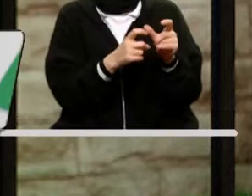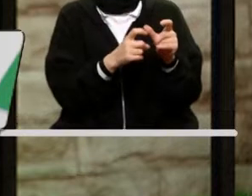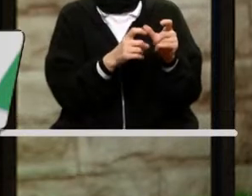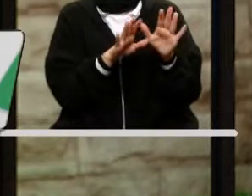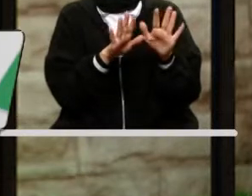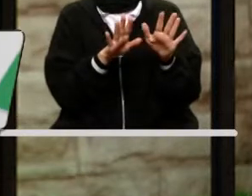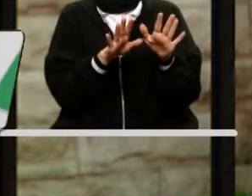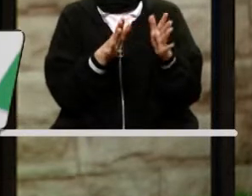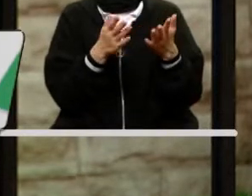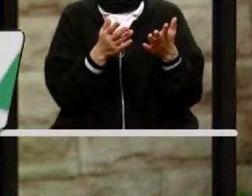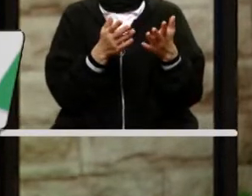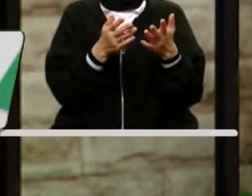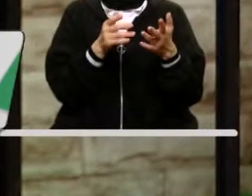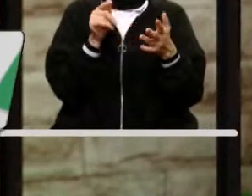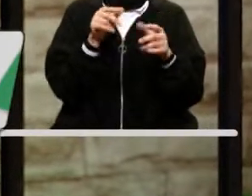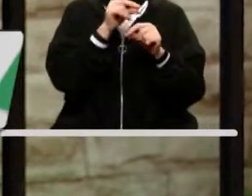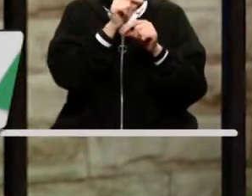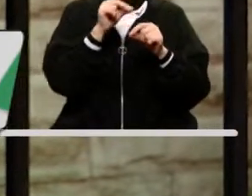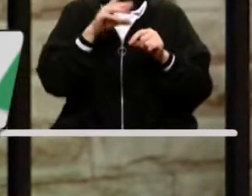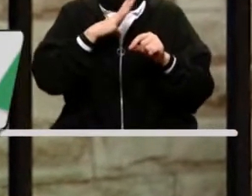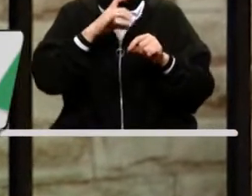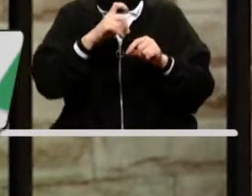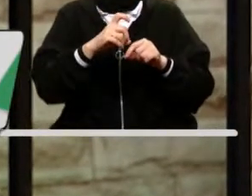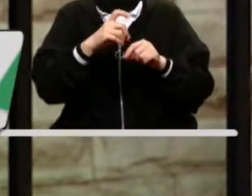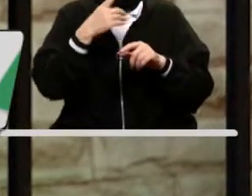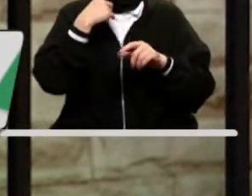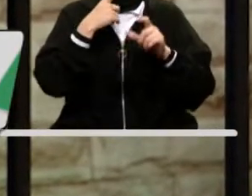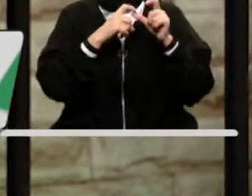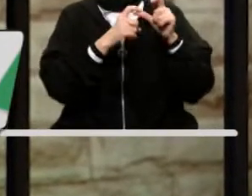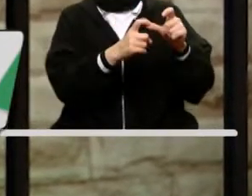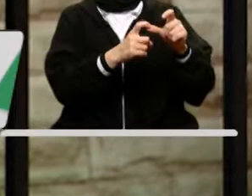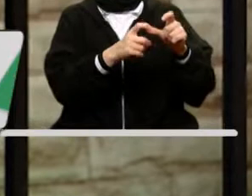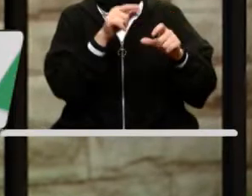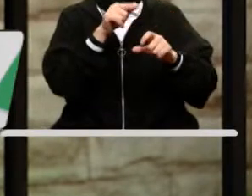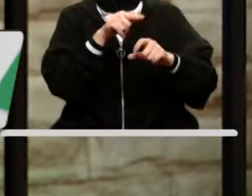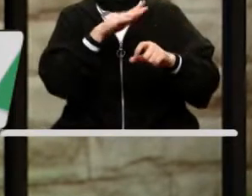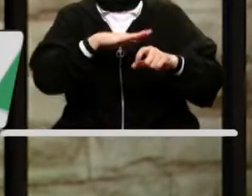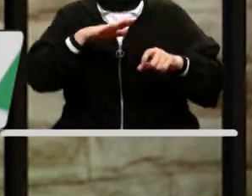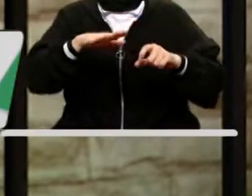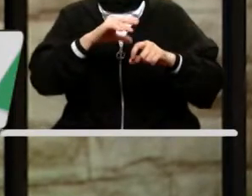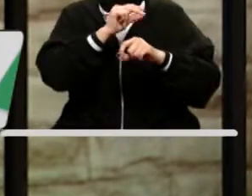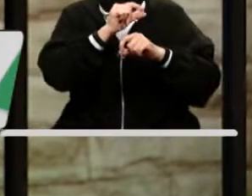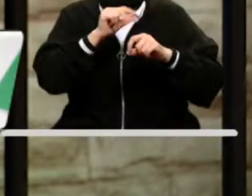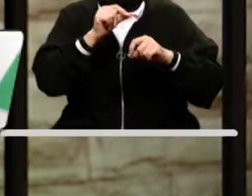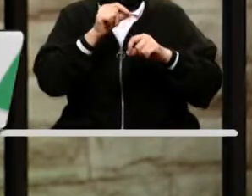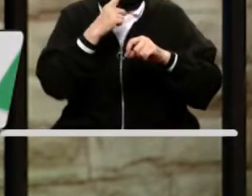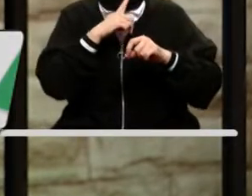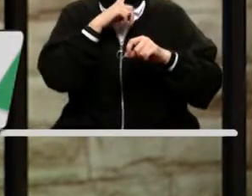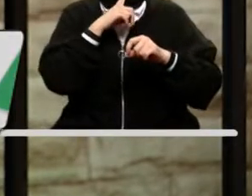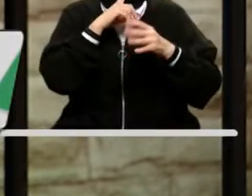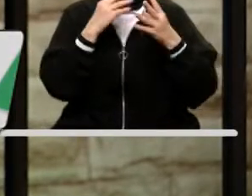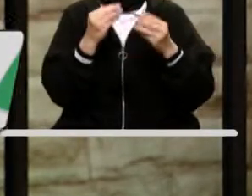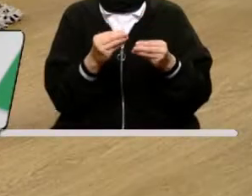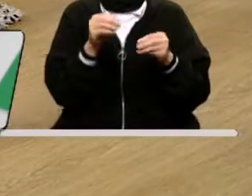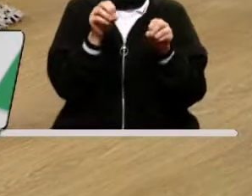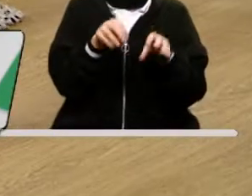sorumluluğu üstlenmiştir. Ödevin yok mu diye başlayıp sonra günü sorarsanız, çocuk ödevden de bıkar, kendine de bıkar. Bırakın çocuk anlatsın